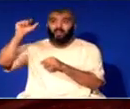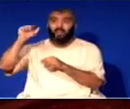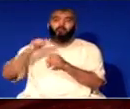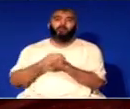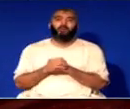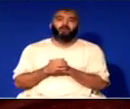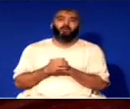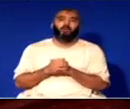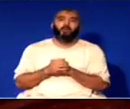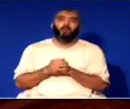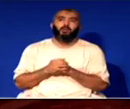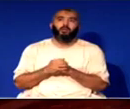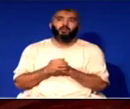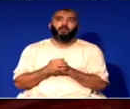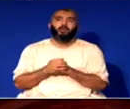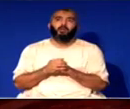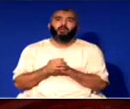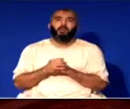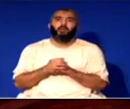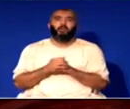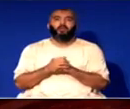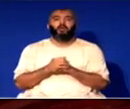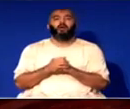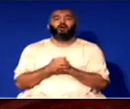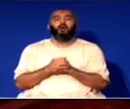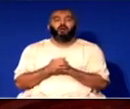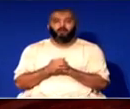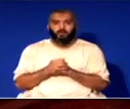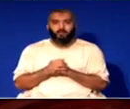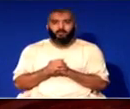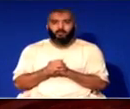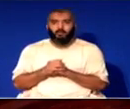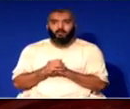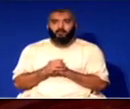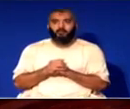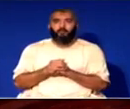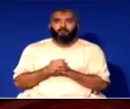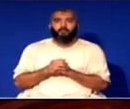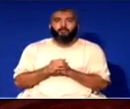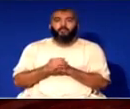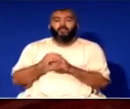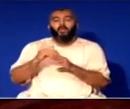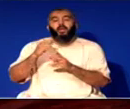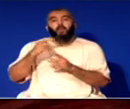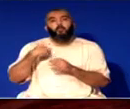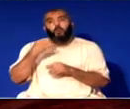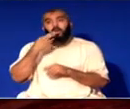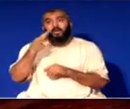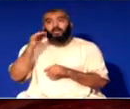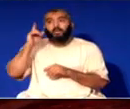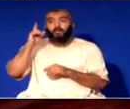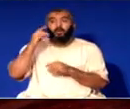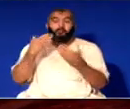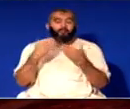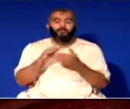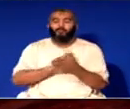لها سري لي كواغط تاع ولادي باش ندير الكواغط، ما ينفق عليهم ما يحوس عليهم. انا لغيت عليها قلت لها بنتي معليش اعطي